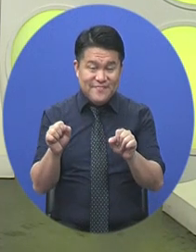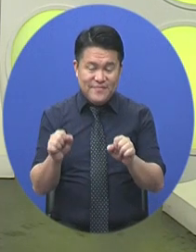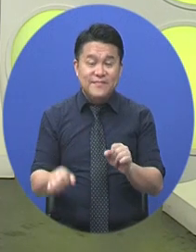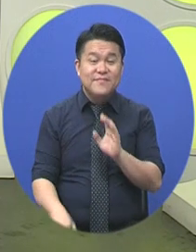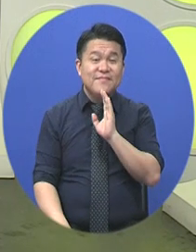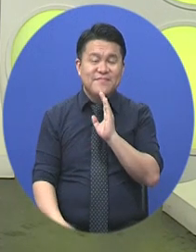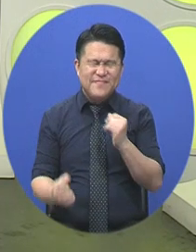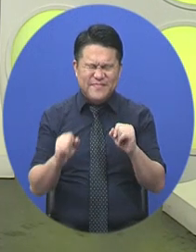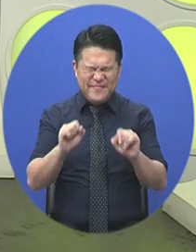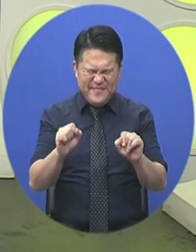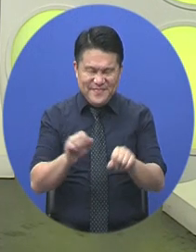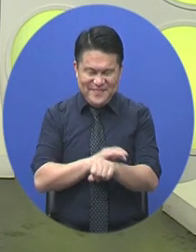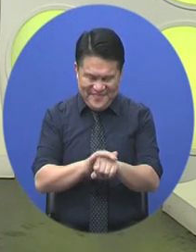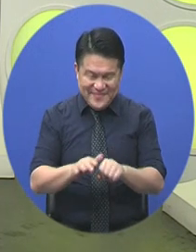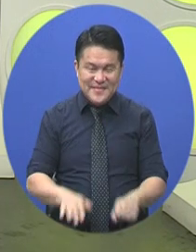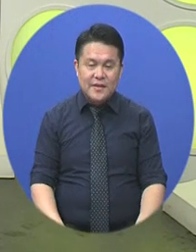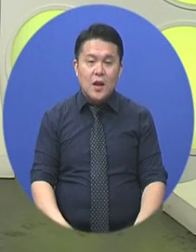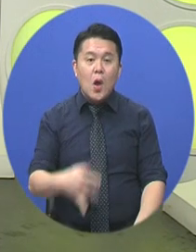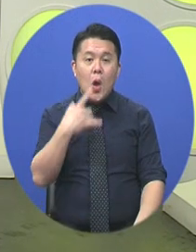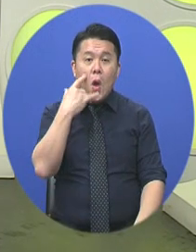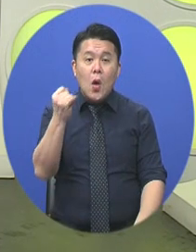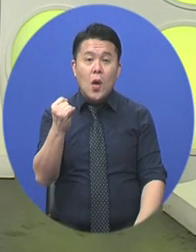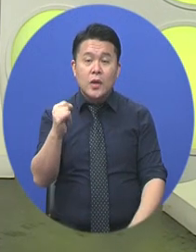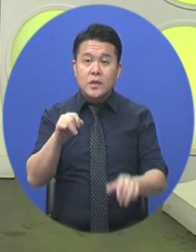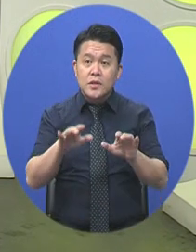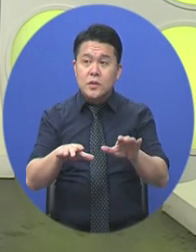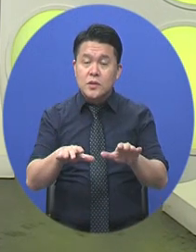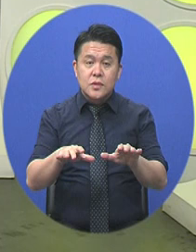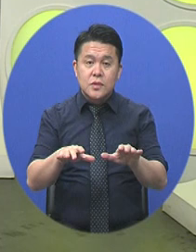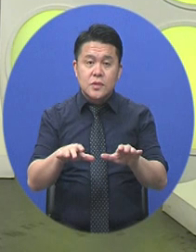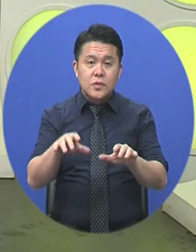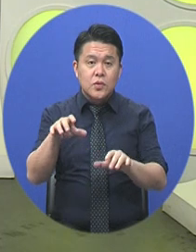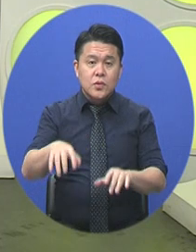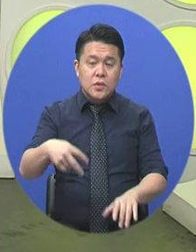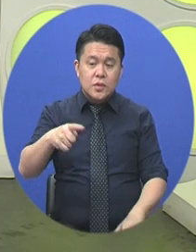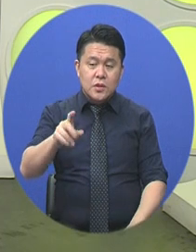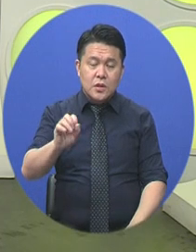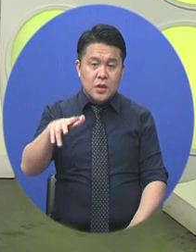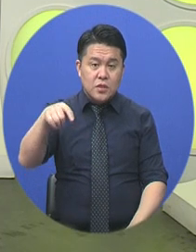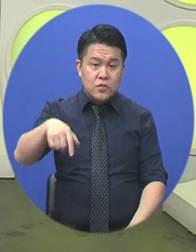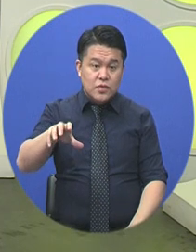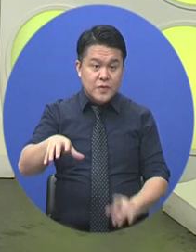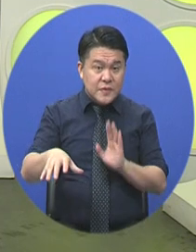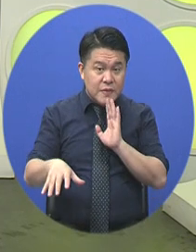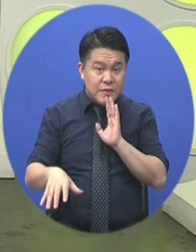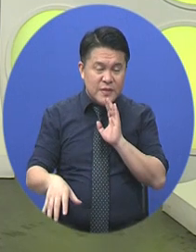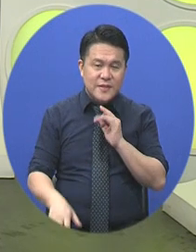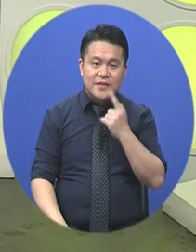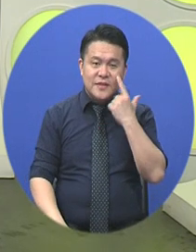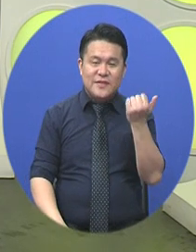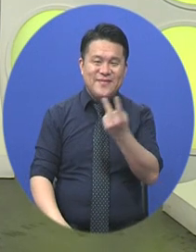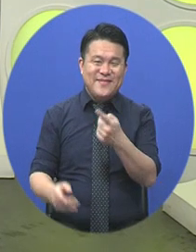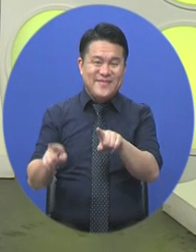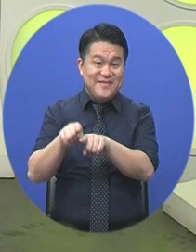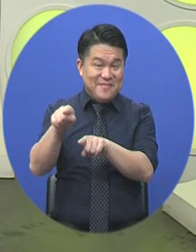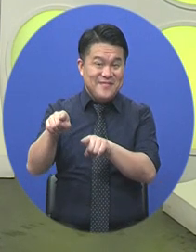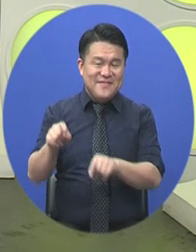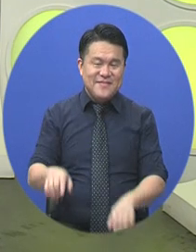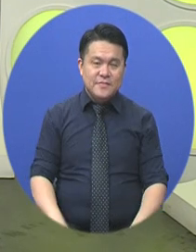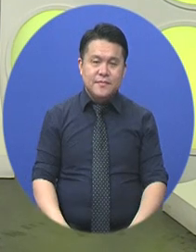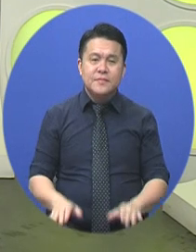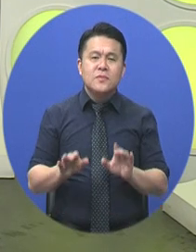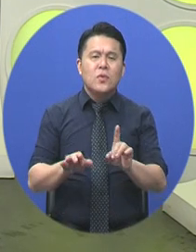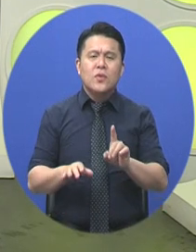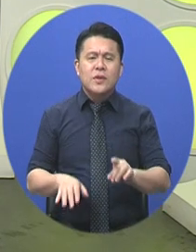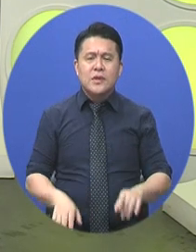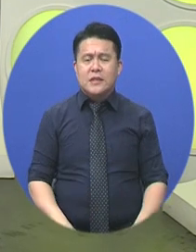네, 잘 계세요. 어머님 상주에 계시죠? 아, 네, 맞아요. 네. 아빠랑 두분 다, 부모님 네. 두분다